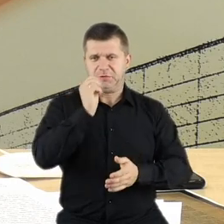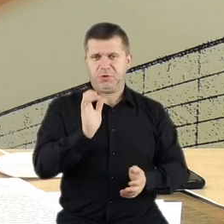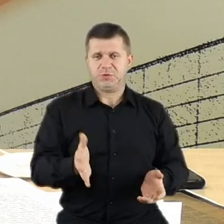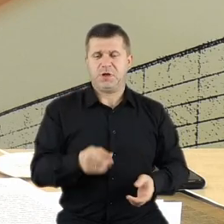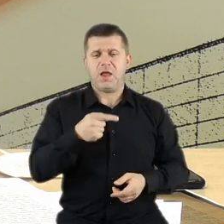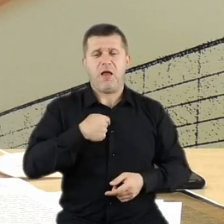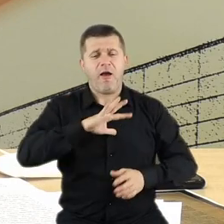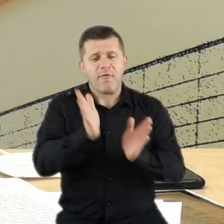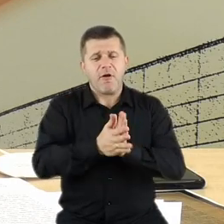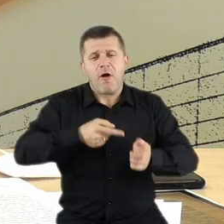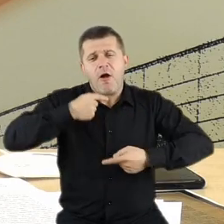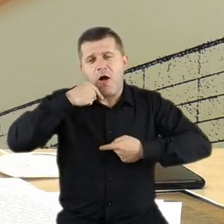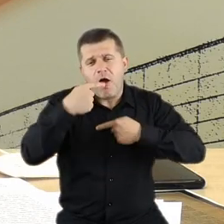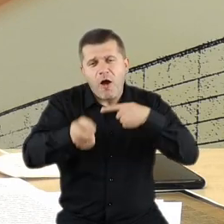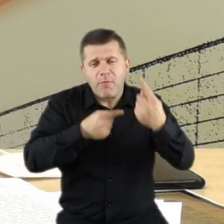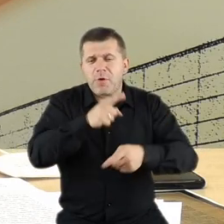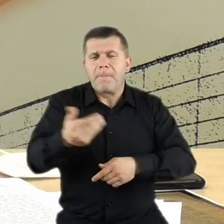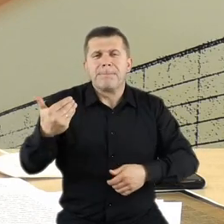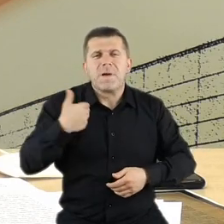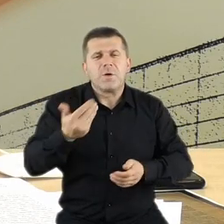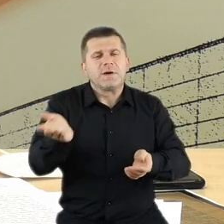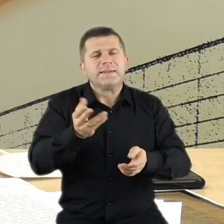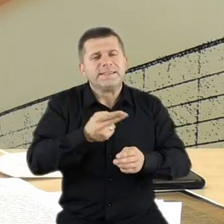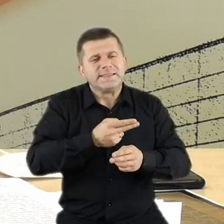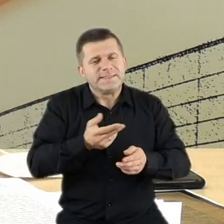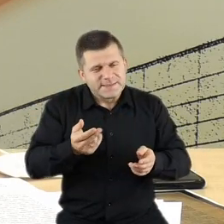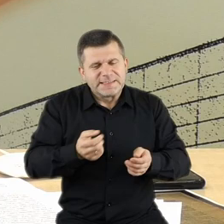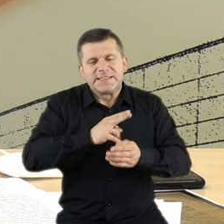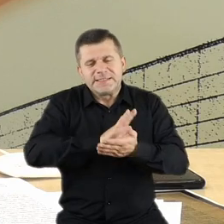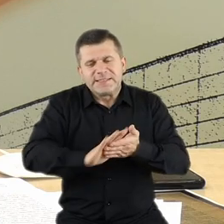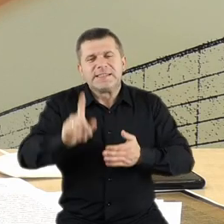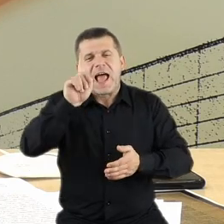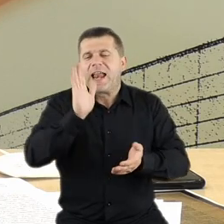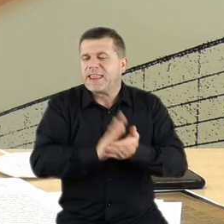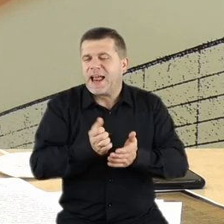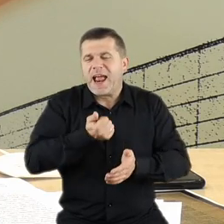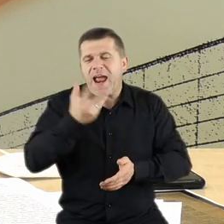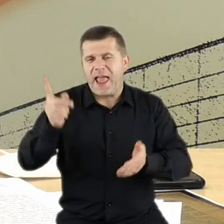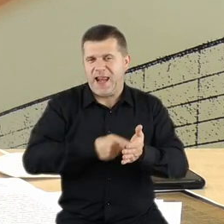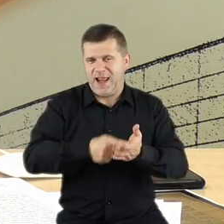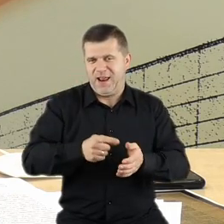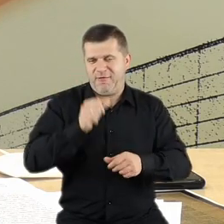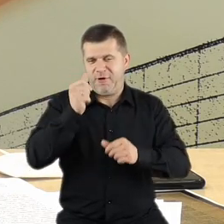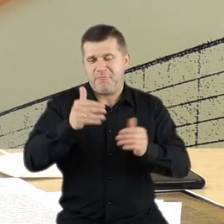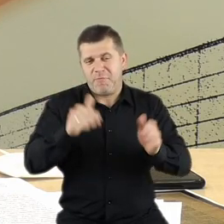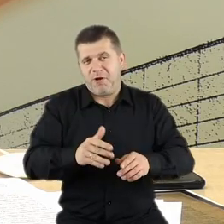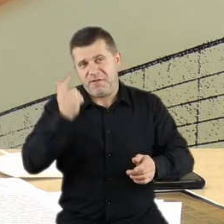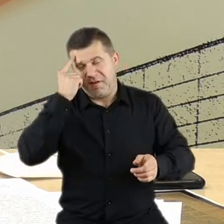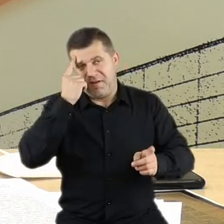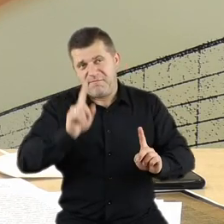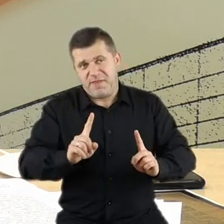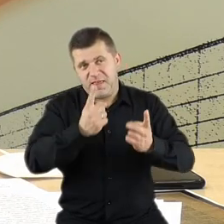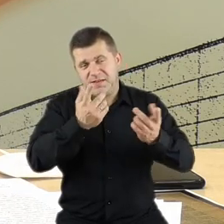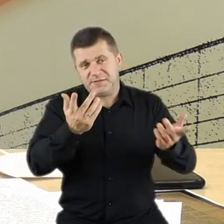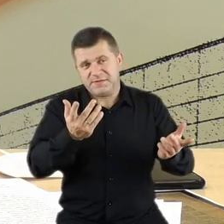opisuje to były takie czyściutkie parę razy do roku może na wiosnę pobili New